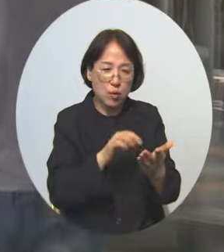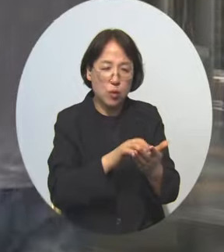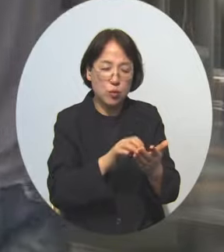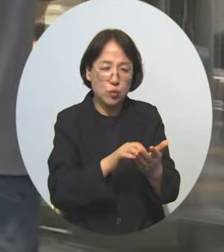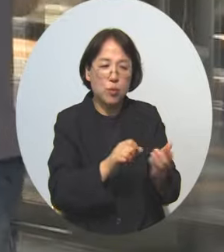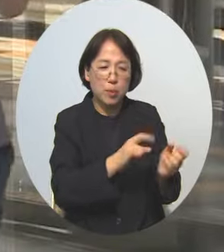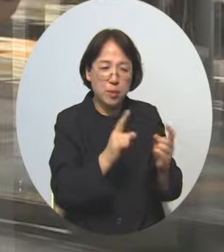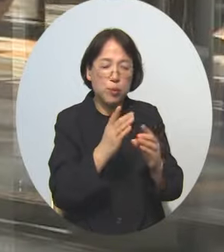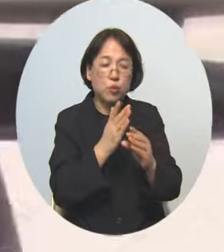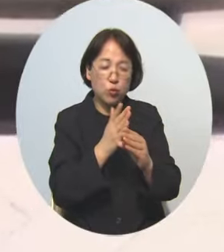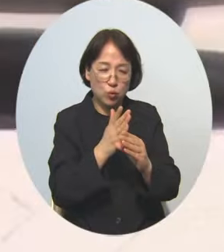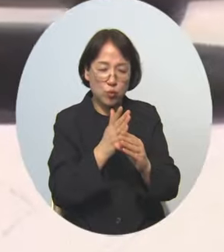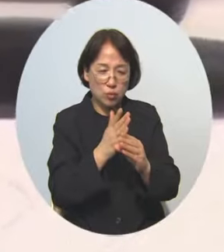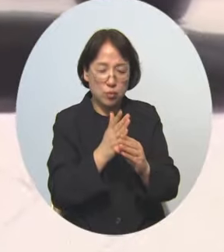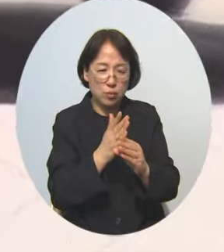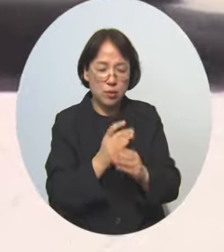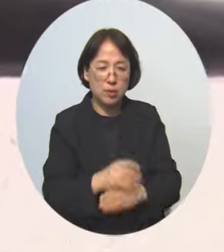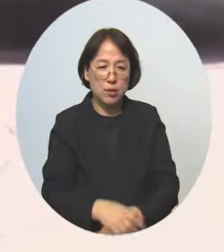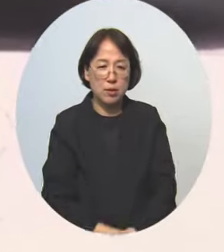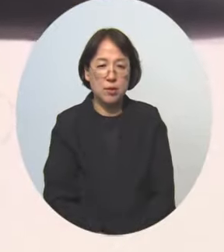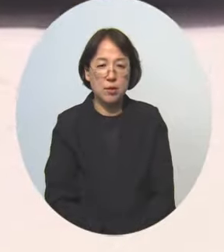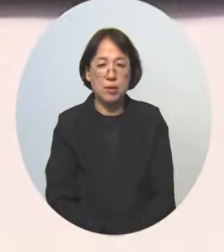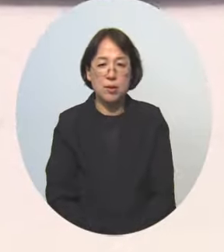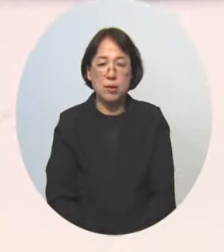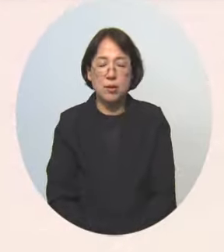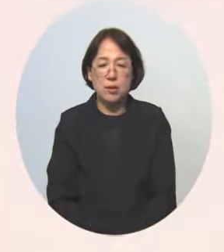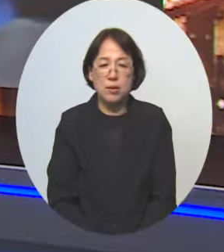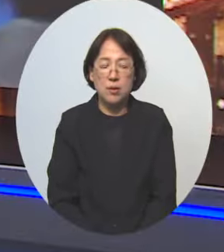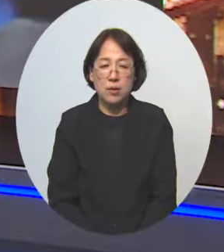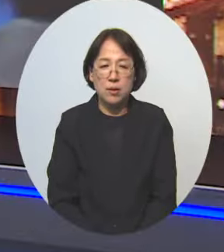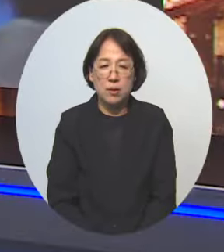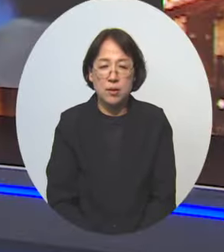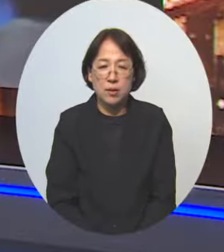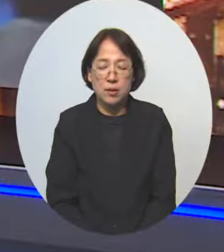파악했습니다. KTV 김경호입니다.